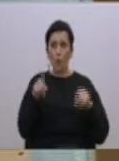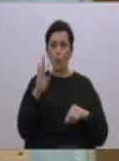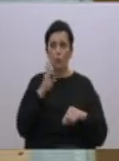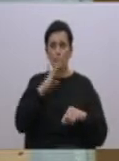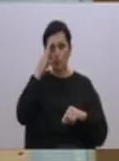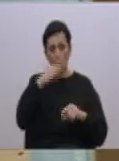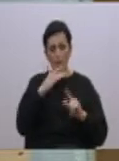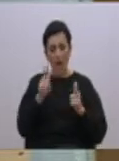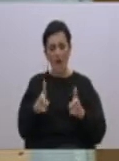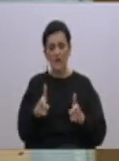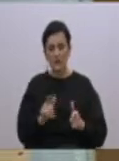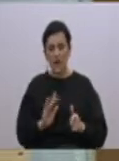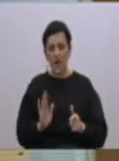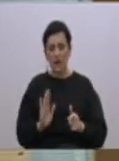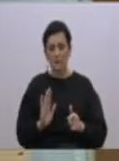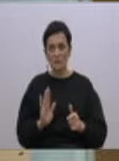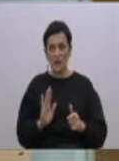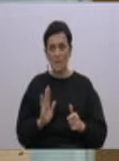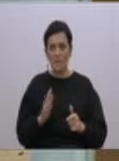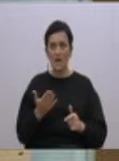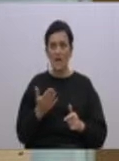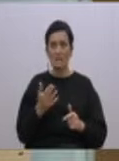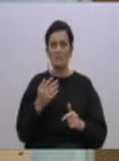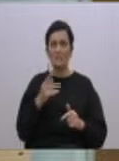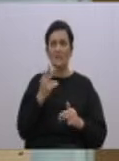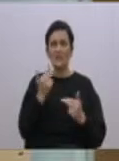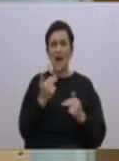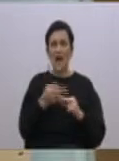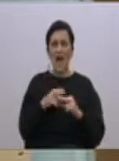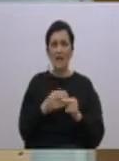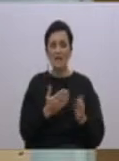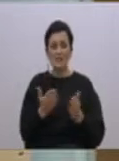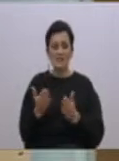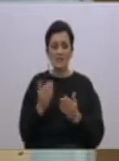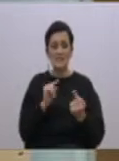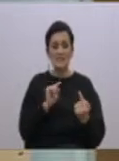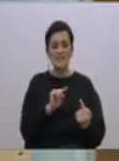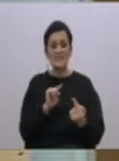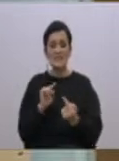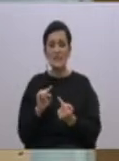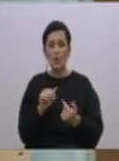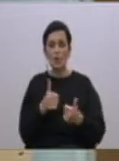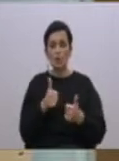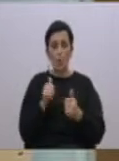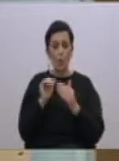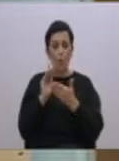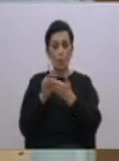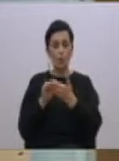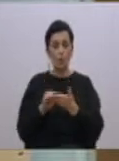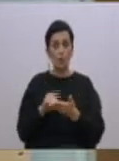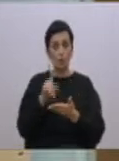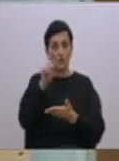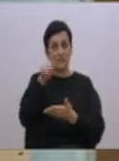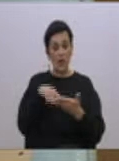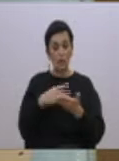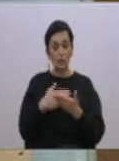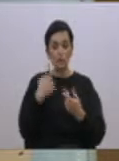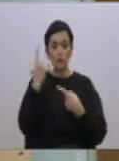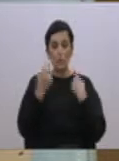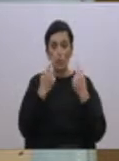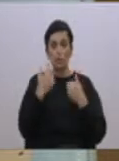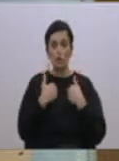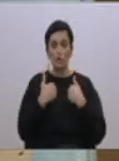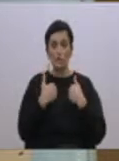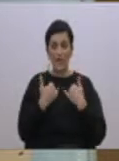tafteba registri sheqvanas da es es inamdegoba rogor ari asakhuli da ramdenat sarzuno is monatsemi romasats chven